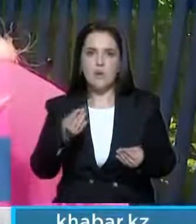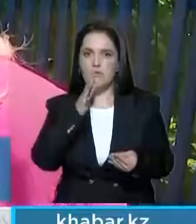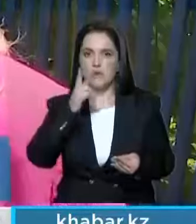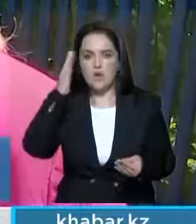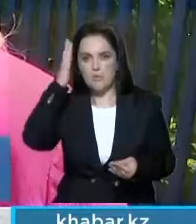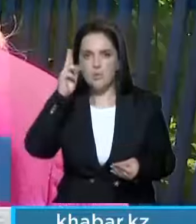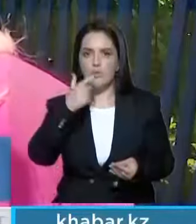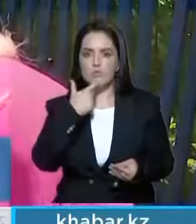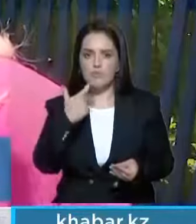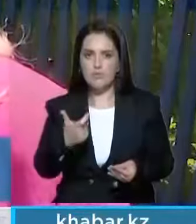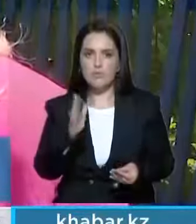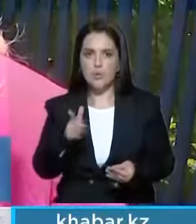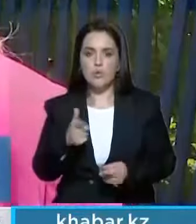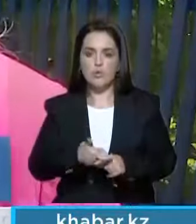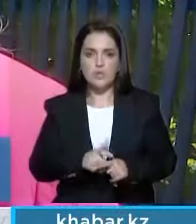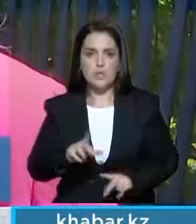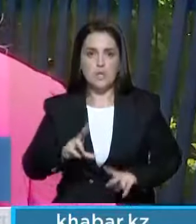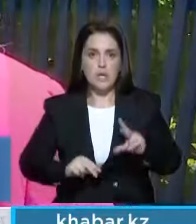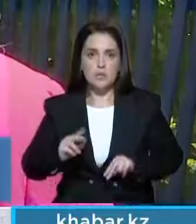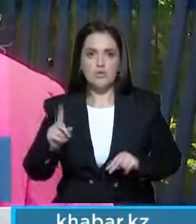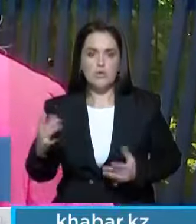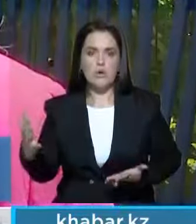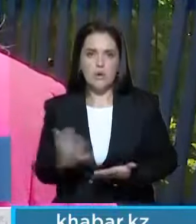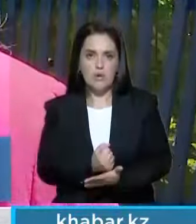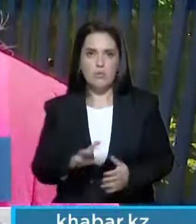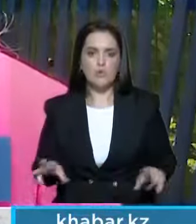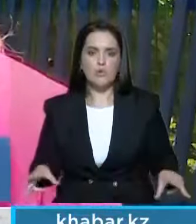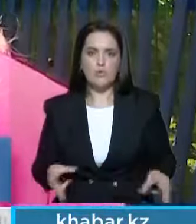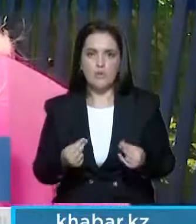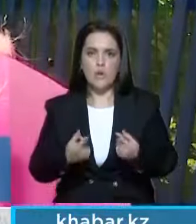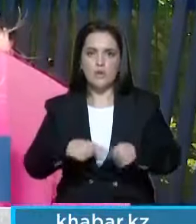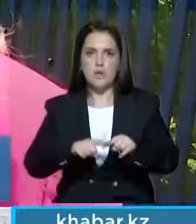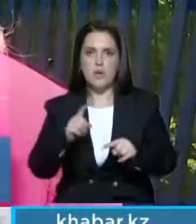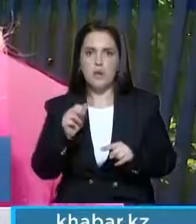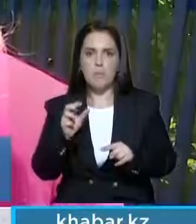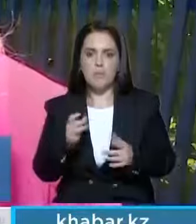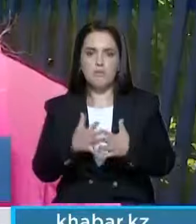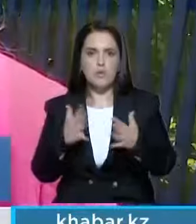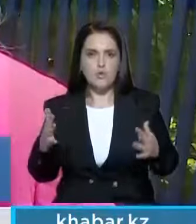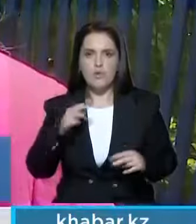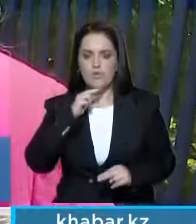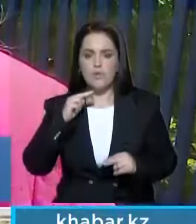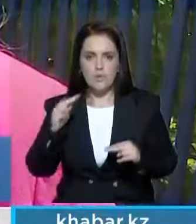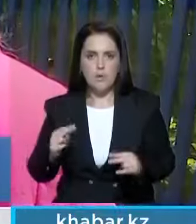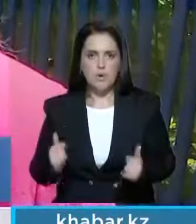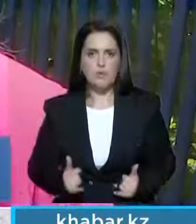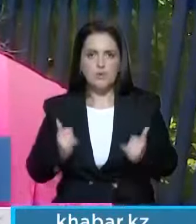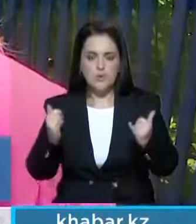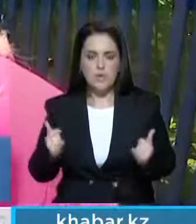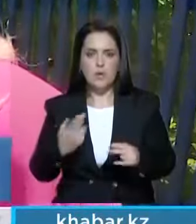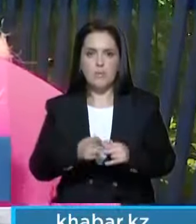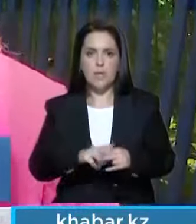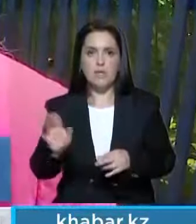смотреть этот сериал. Я очень надеюсь на то, что он будет успешным, потому что агентство «Хабар» уделяет очень большое внимание сериалам,